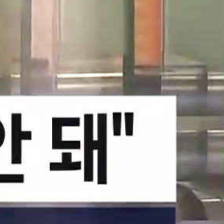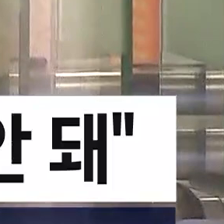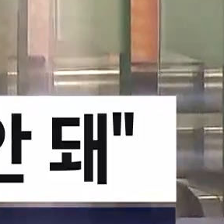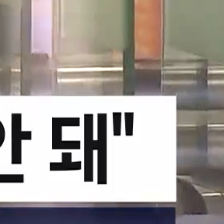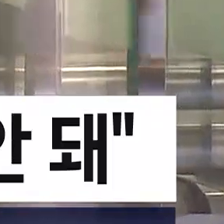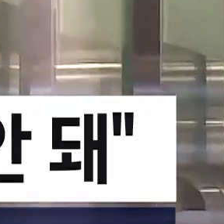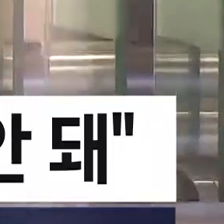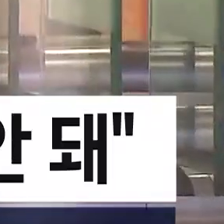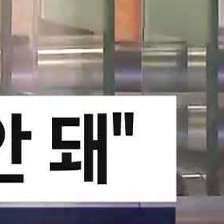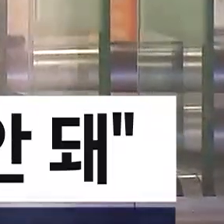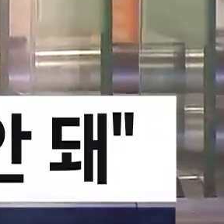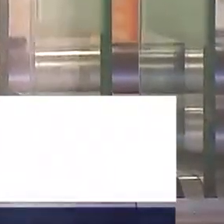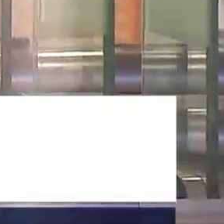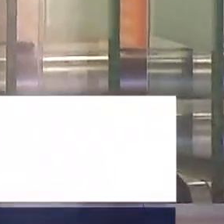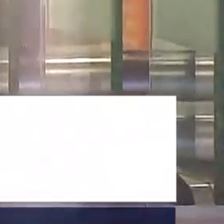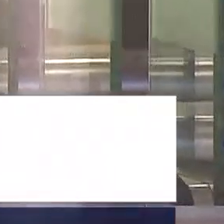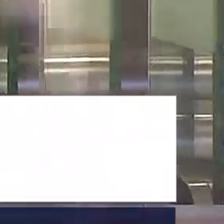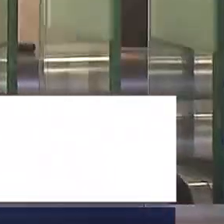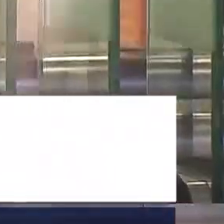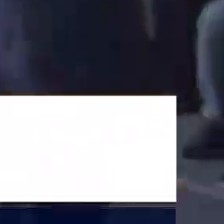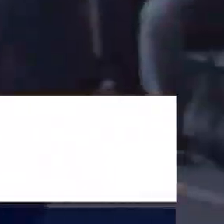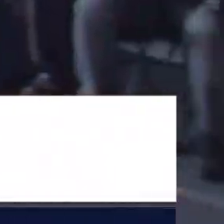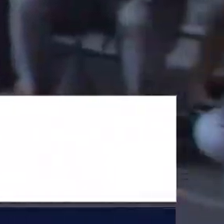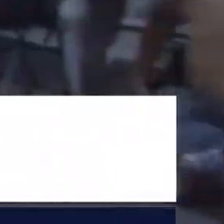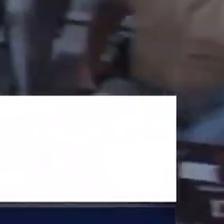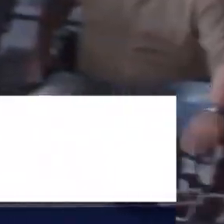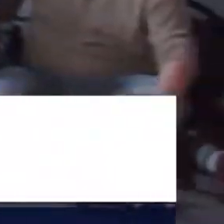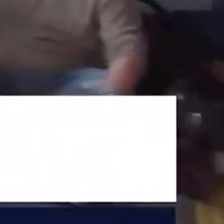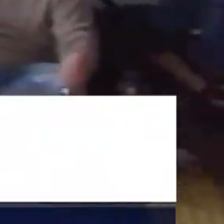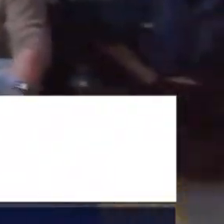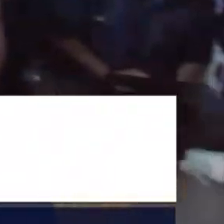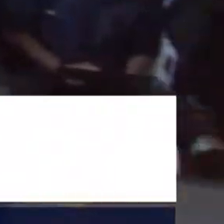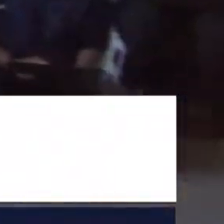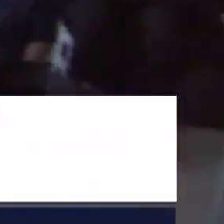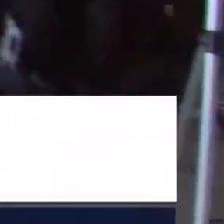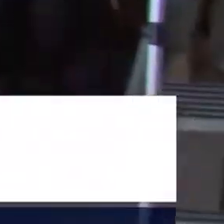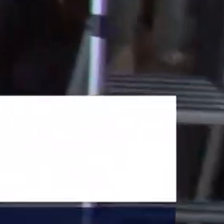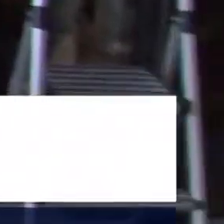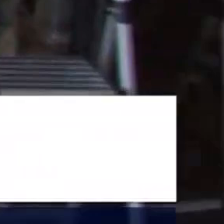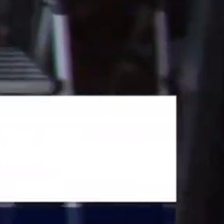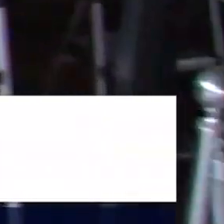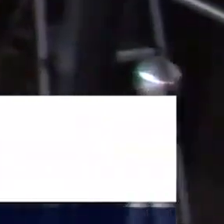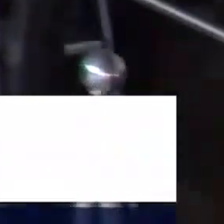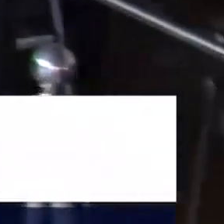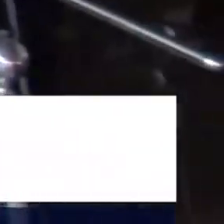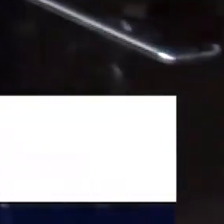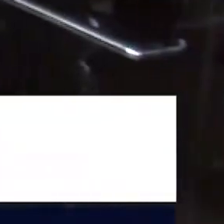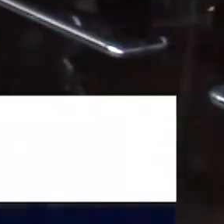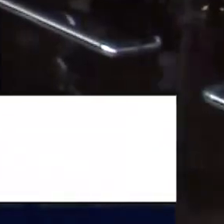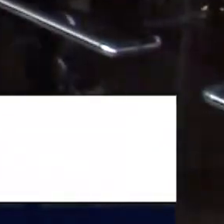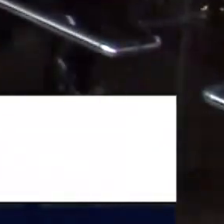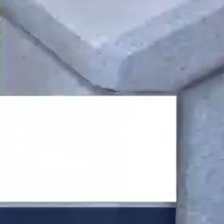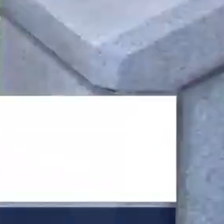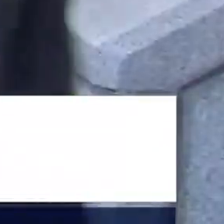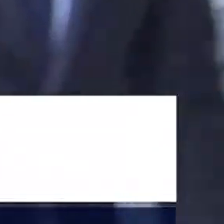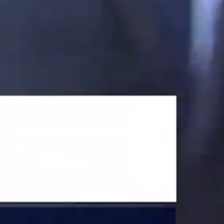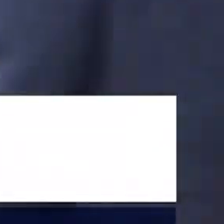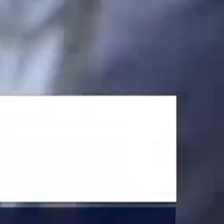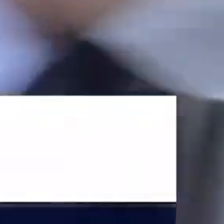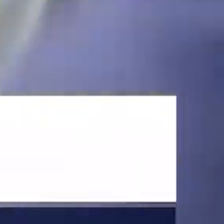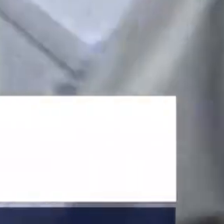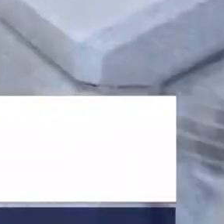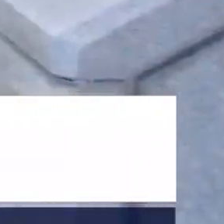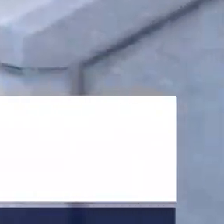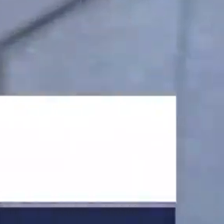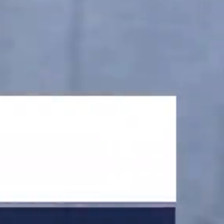나왔습니다. 지금은 이 문제점들에 대한 공감대를 토대로 대응 방안에 대해 밤샘 논의를 이어가고 있습니다. 오늘 회의는